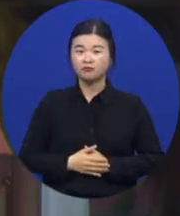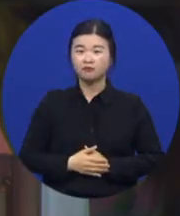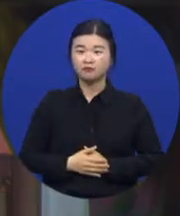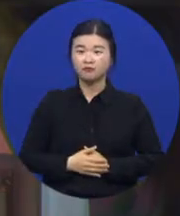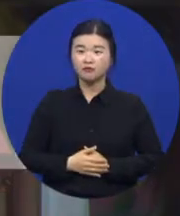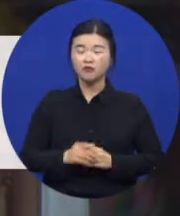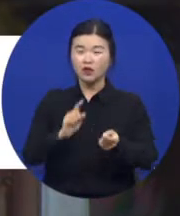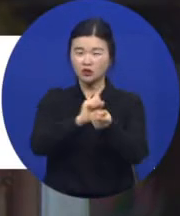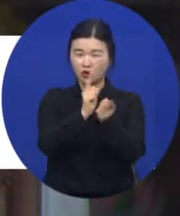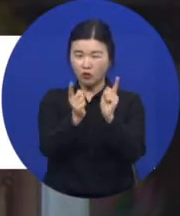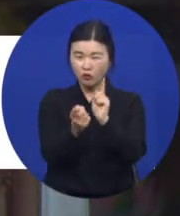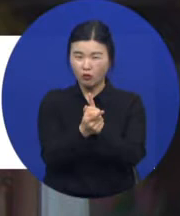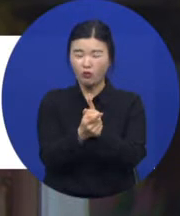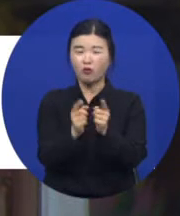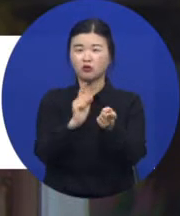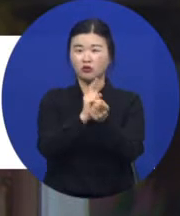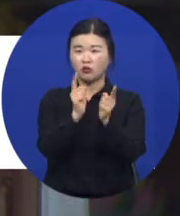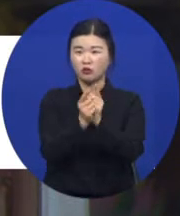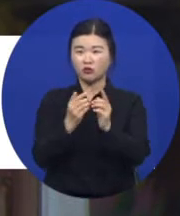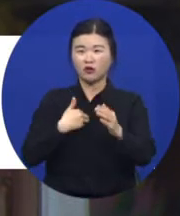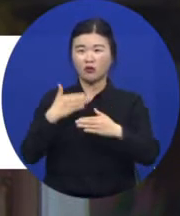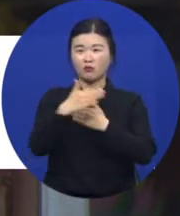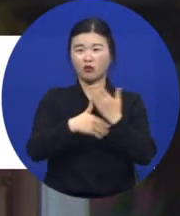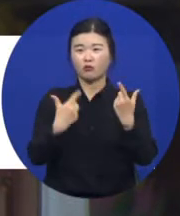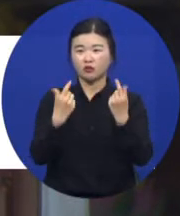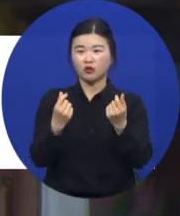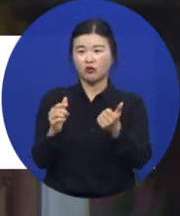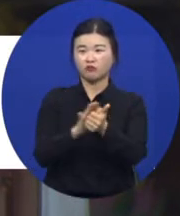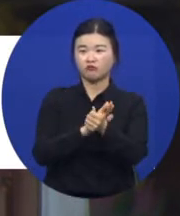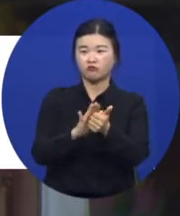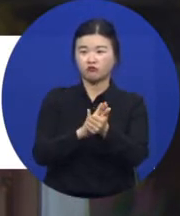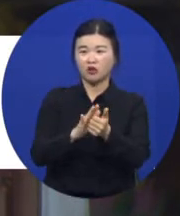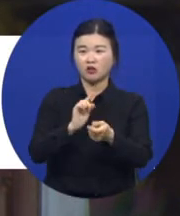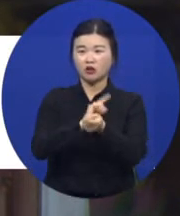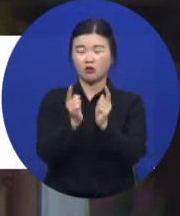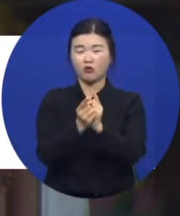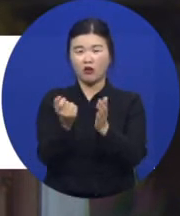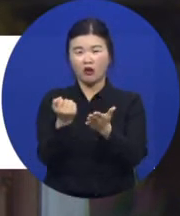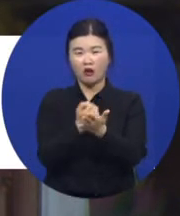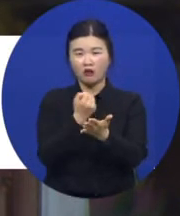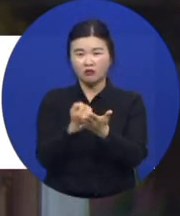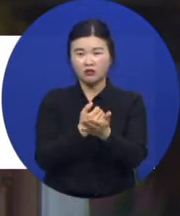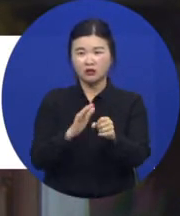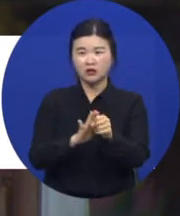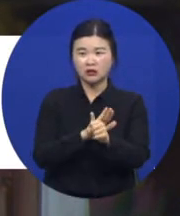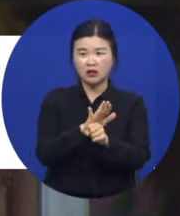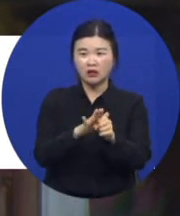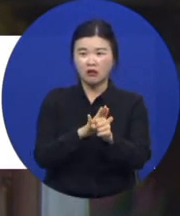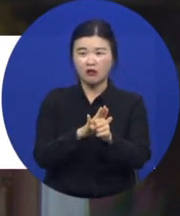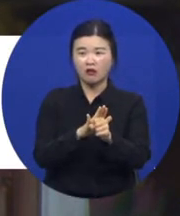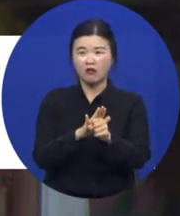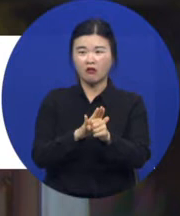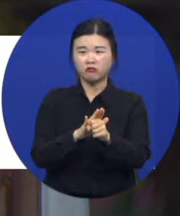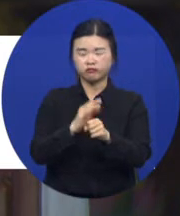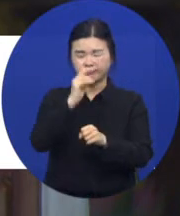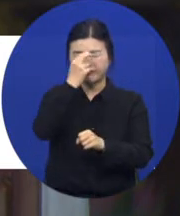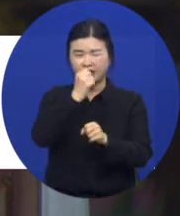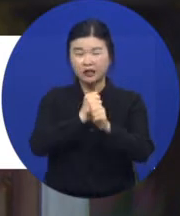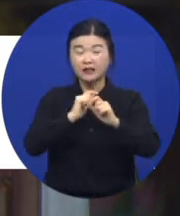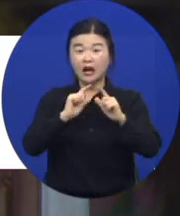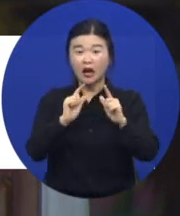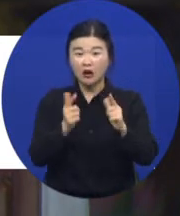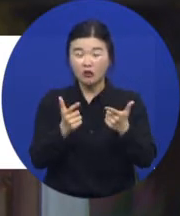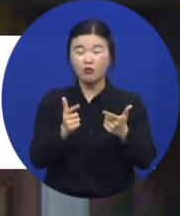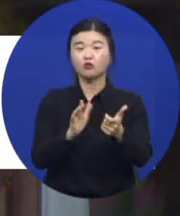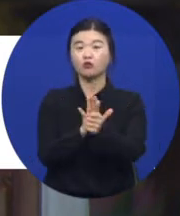서로가 서로를 내 몸처럼 보살피고 서로서로 안팎의 과 사람으로 대하고 염색하지 않고 그 아낌없이